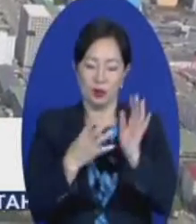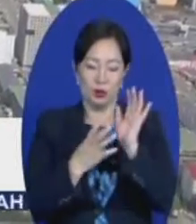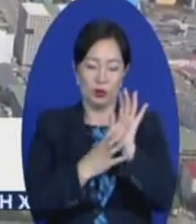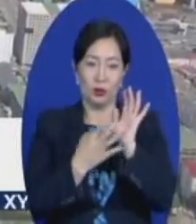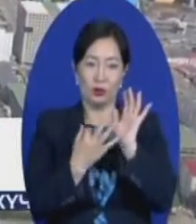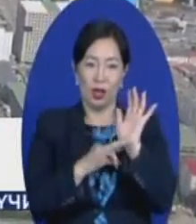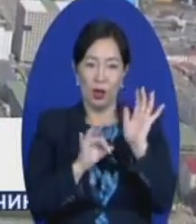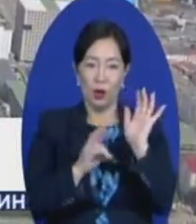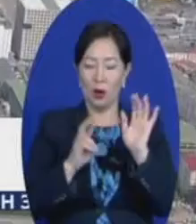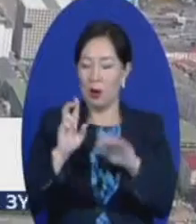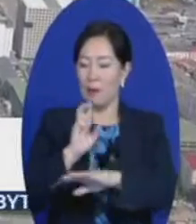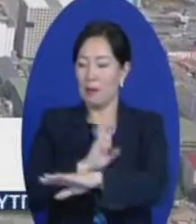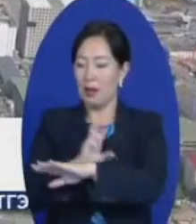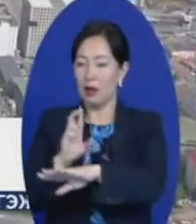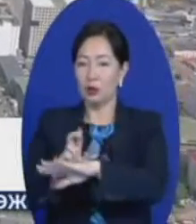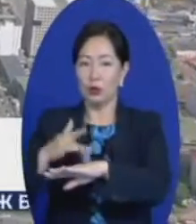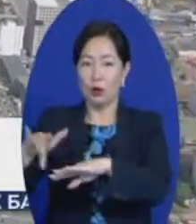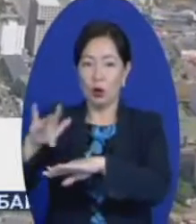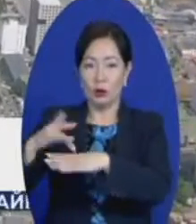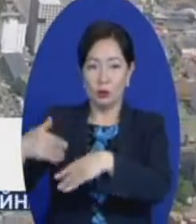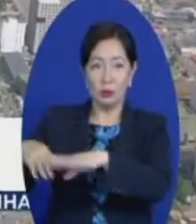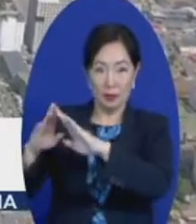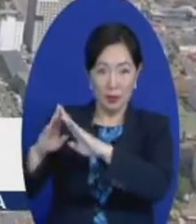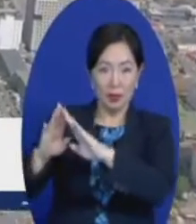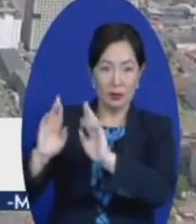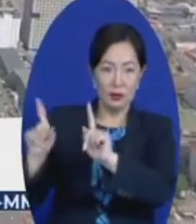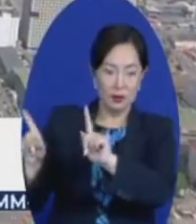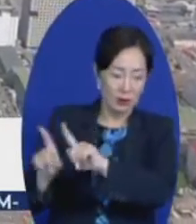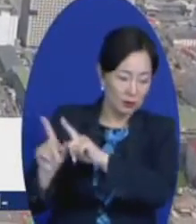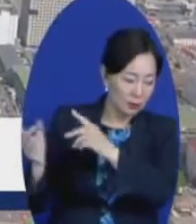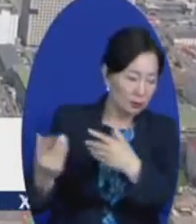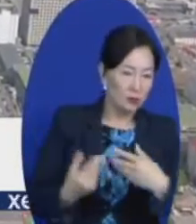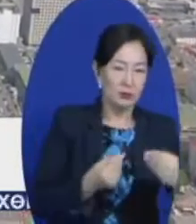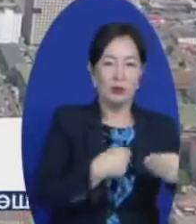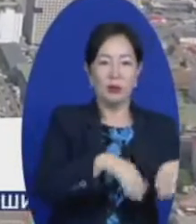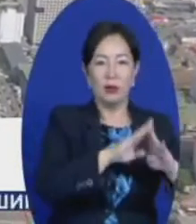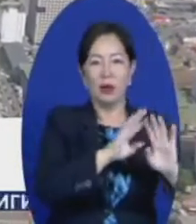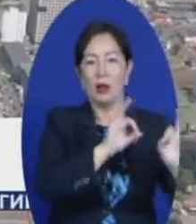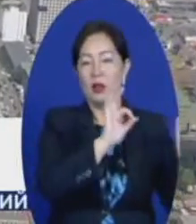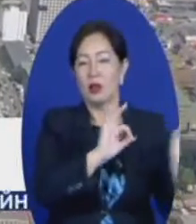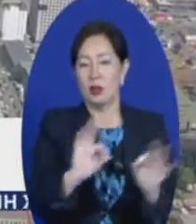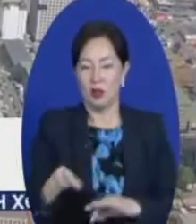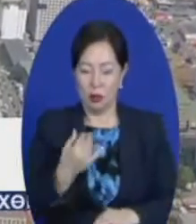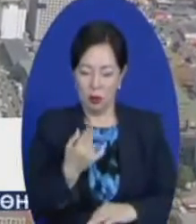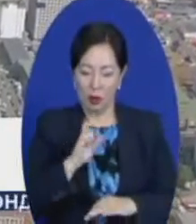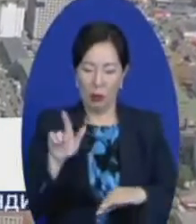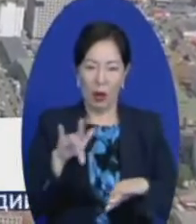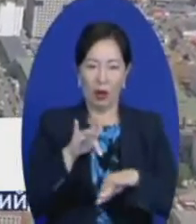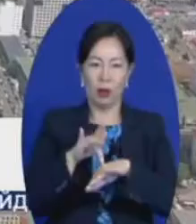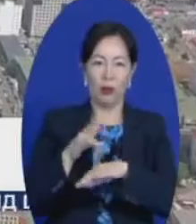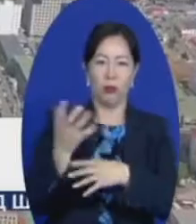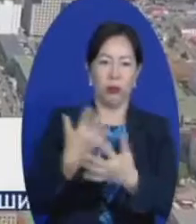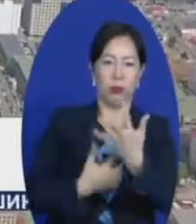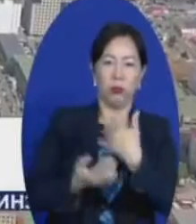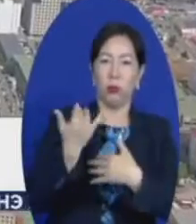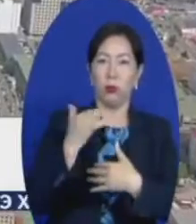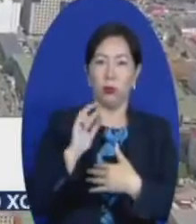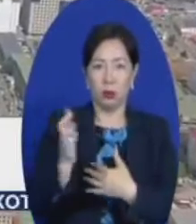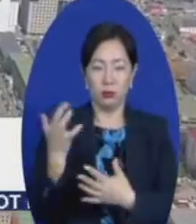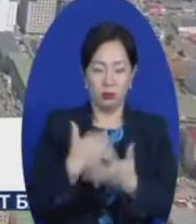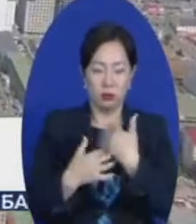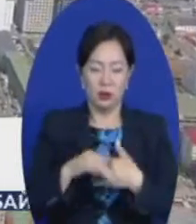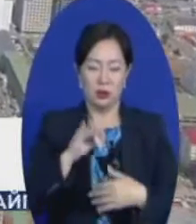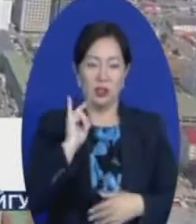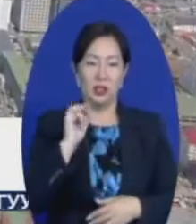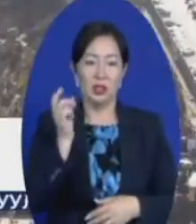1980 онд Багнуур хотыг байгуулснаас хойш манай улс шинэ суурьшлийн бүс байгуулаагүй. Улаанбаатар гэсэн ганц төлөвлөл бий болжээ.